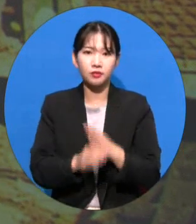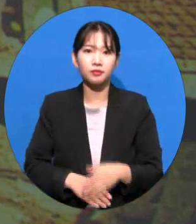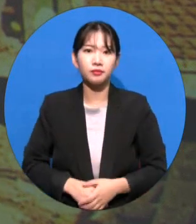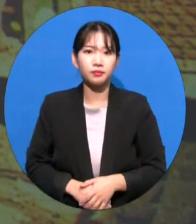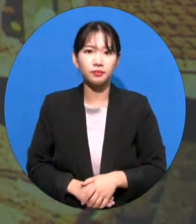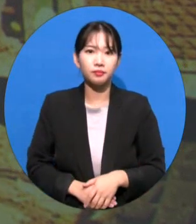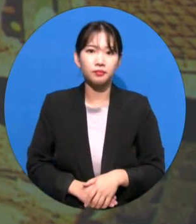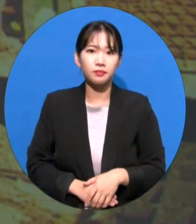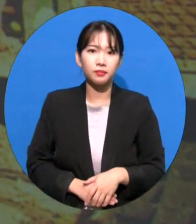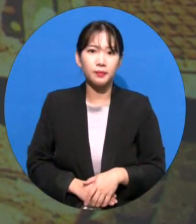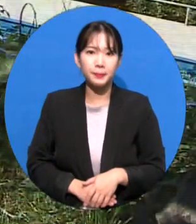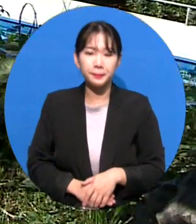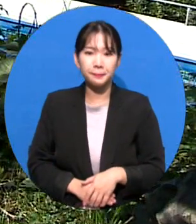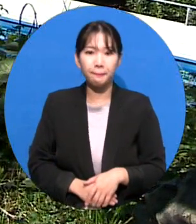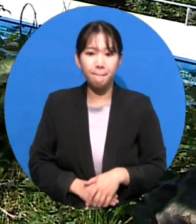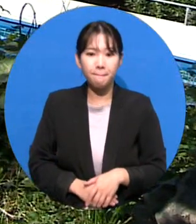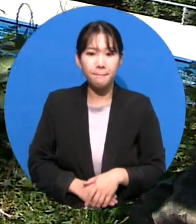기자입니다.